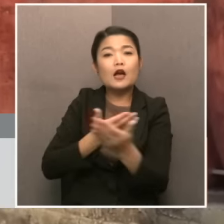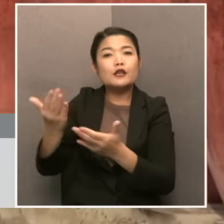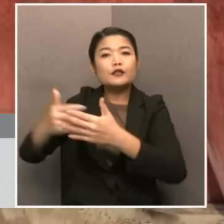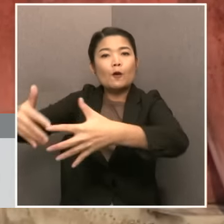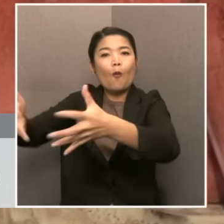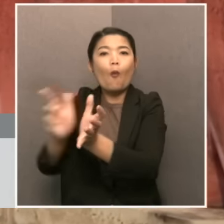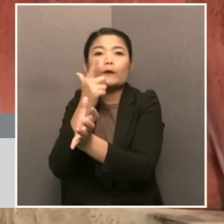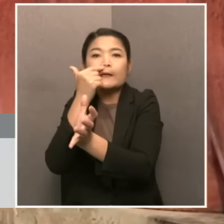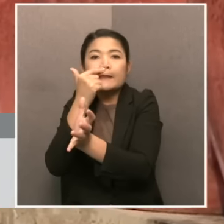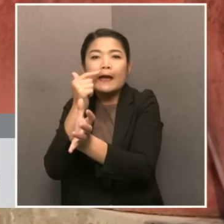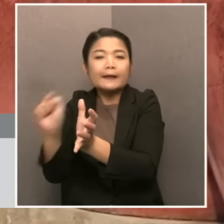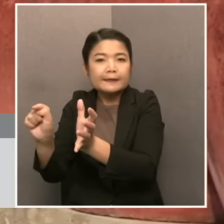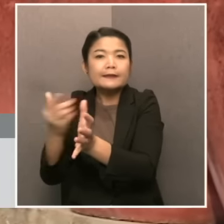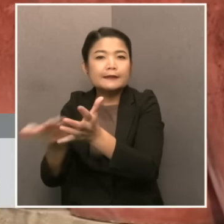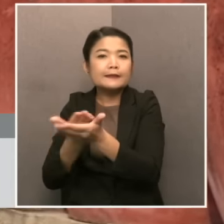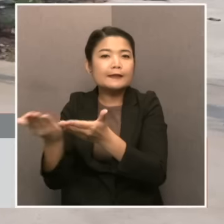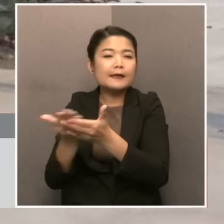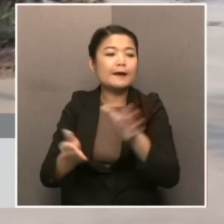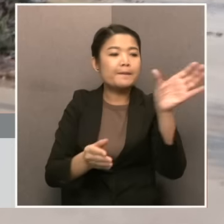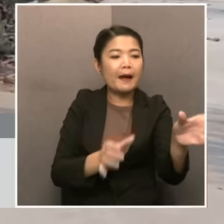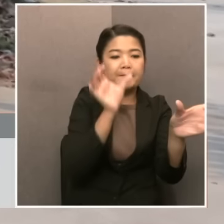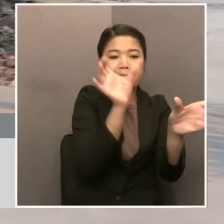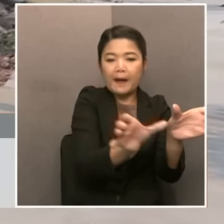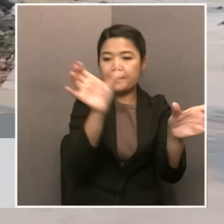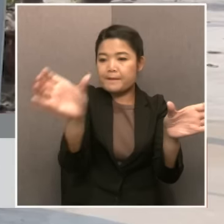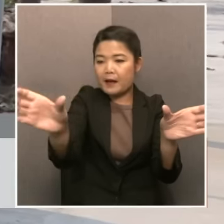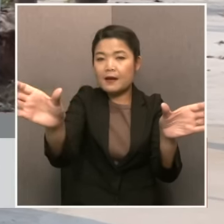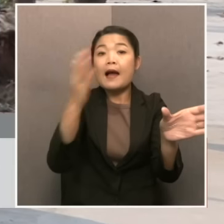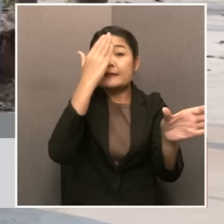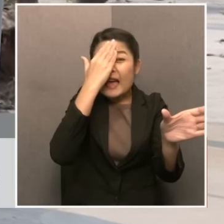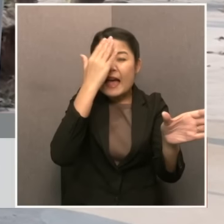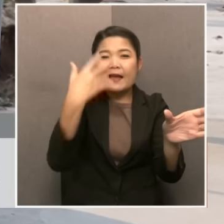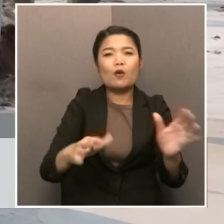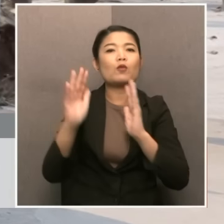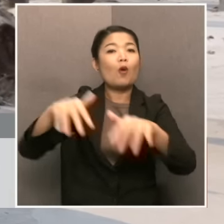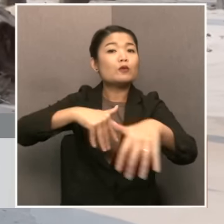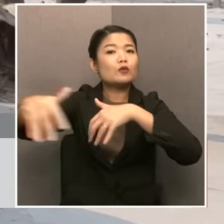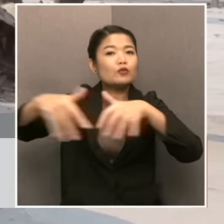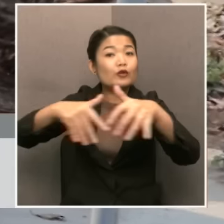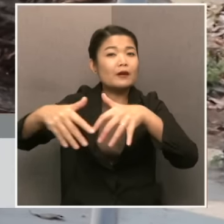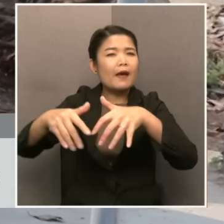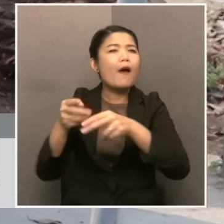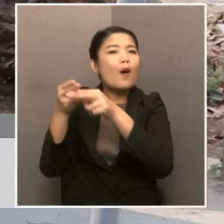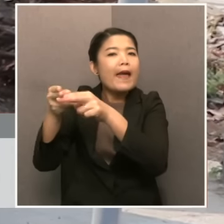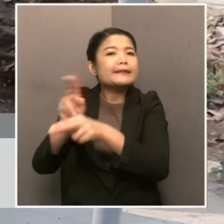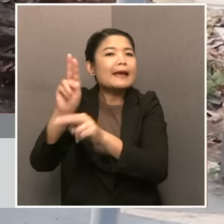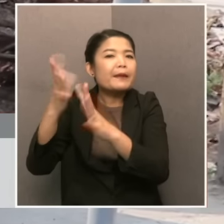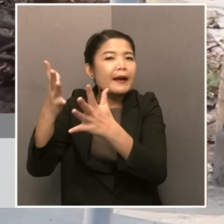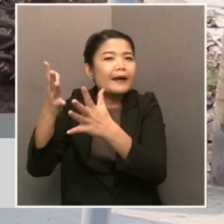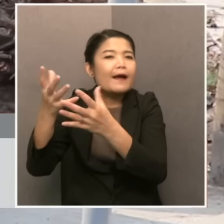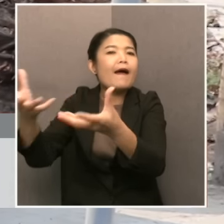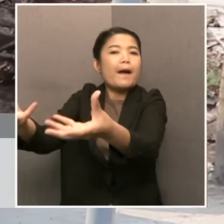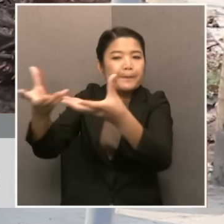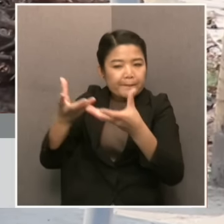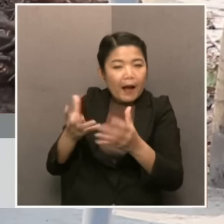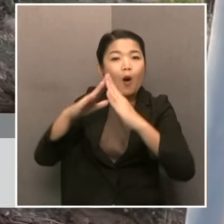าเรียงเป็นแถวบริเวณด้านหน้าซึ่งหลังจากนั้นต่อมาก็มีชาวบ้านค่ะ นำโอ่งที่ไม่ได้ใช้มาถวายวัด